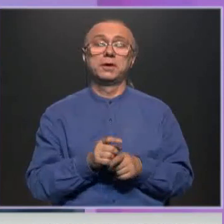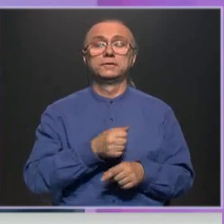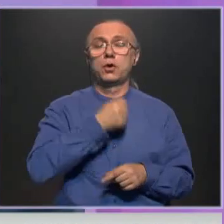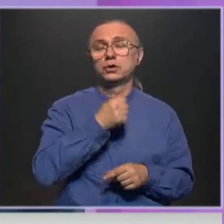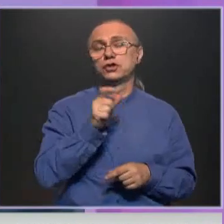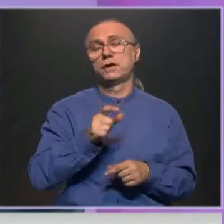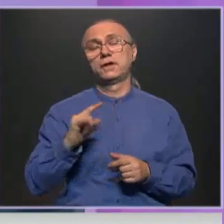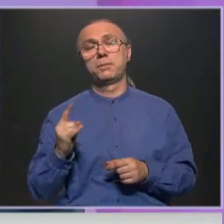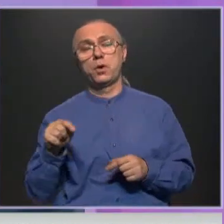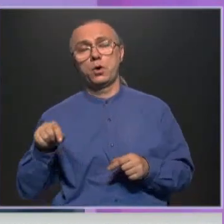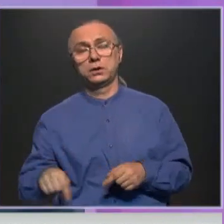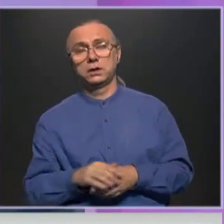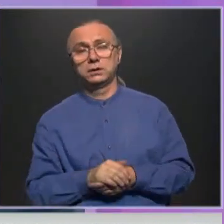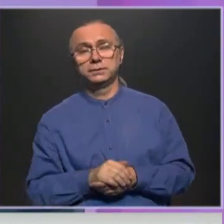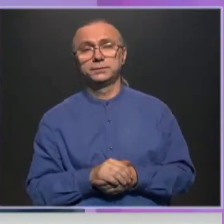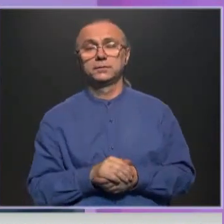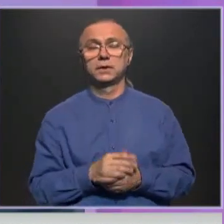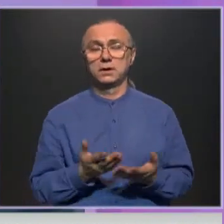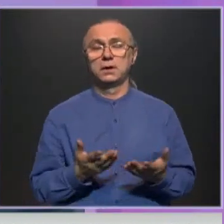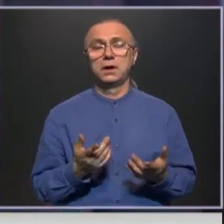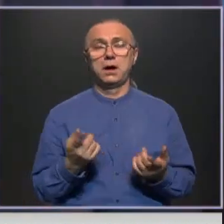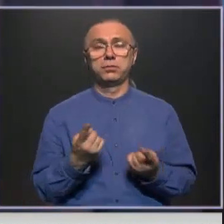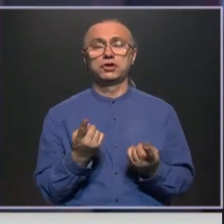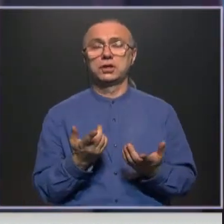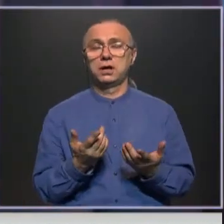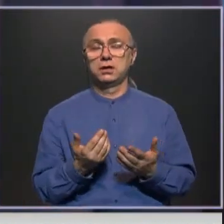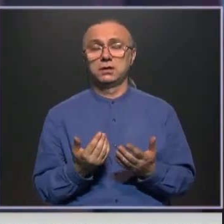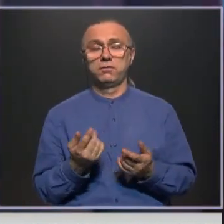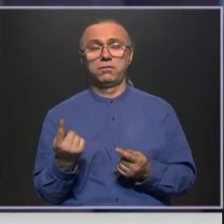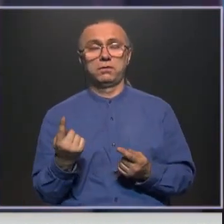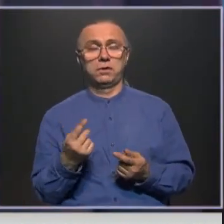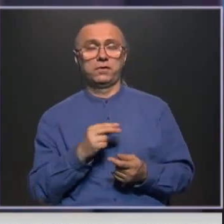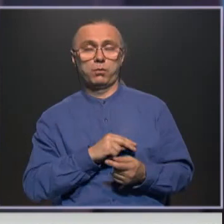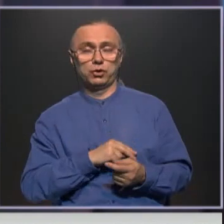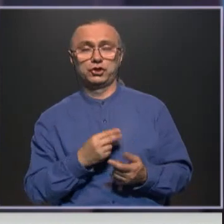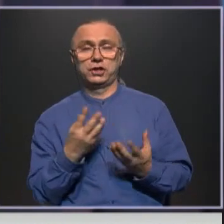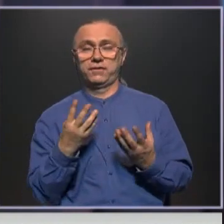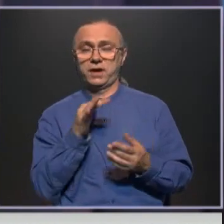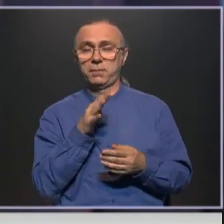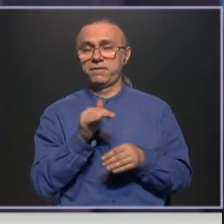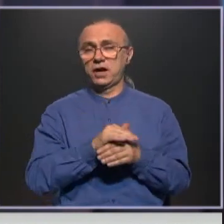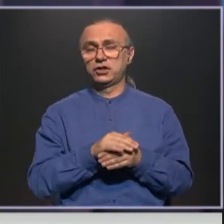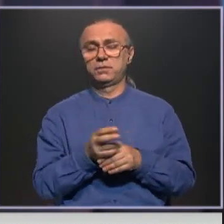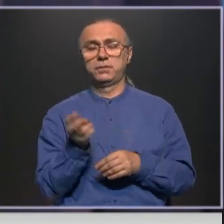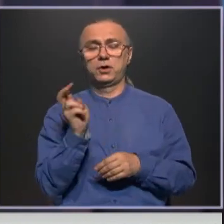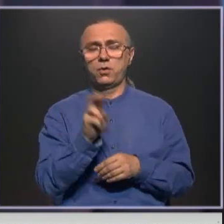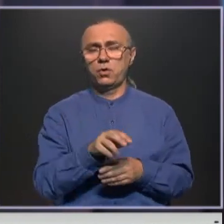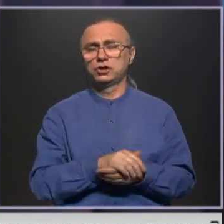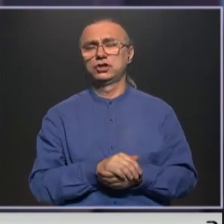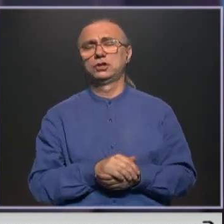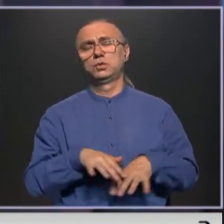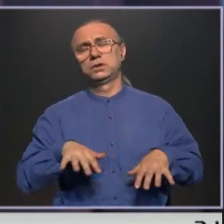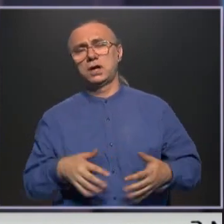обычно, 20-й праздник, это же не суббота, не выходной, будний день чаще всего. Угу. И уже ты пришел усталый после работы, думаешь, ой, скорее бы уйти со